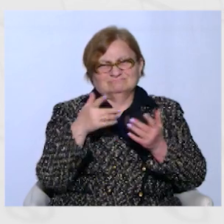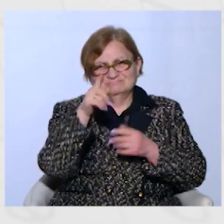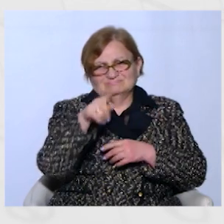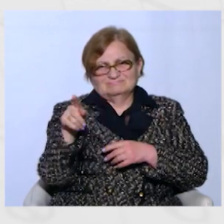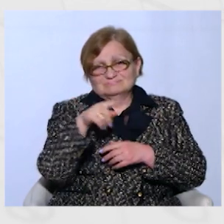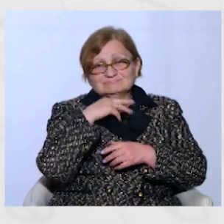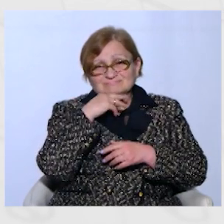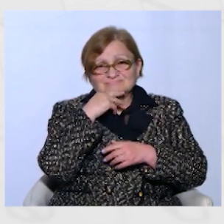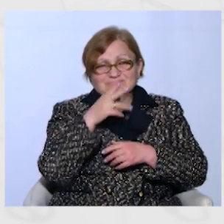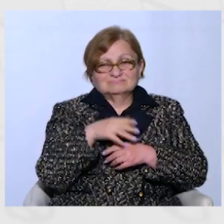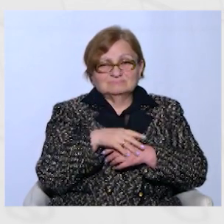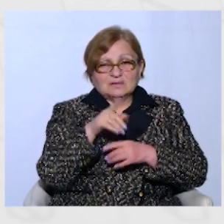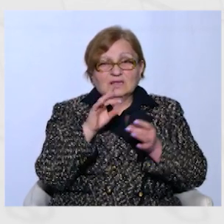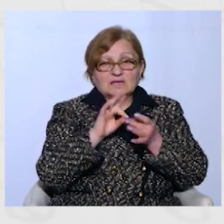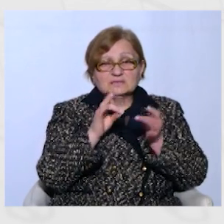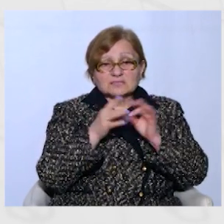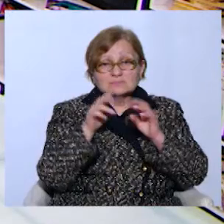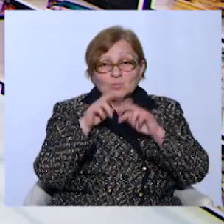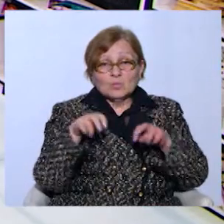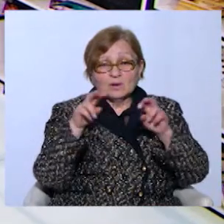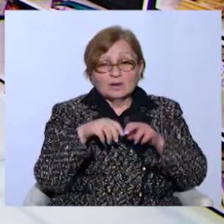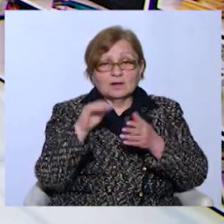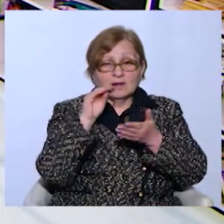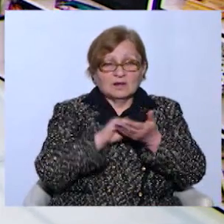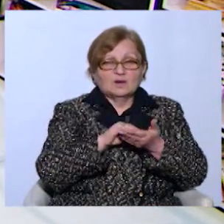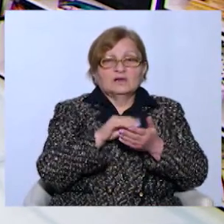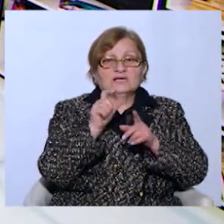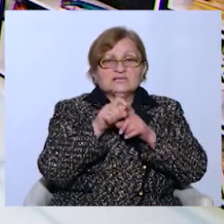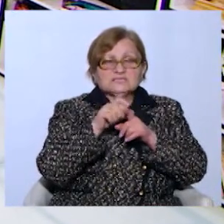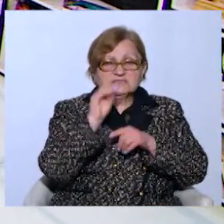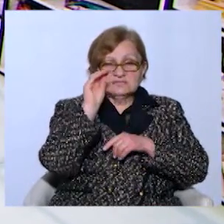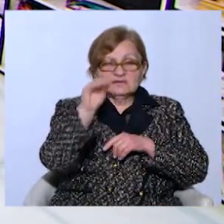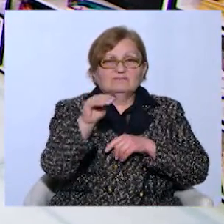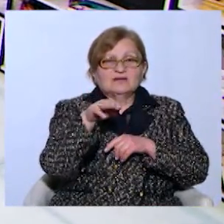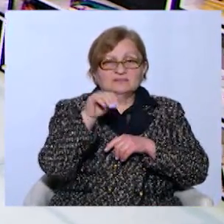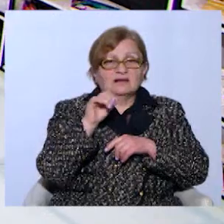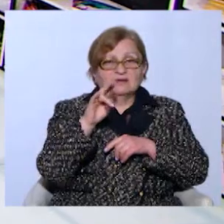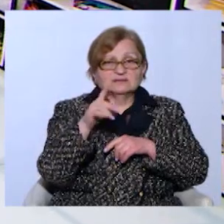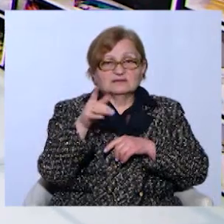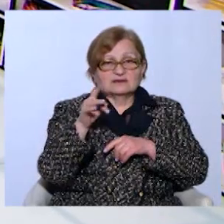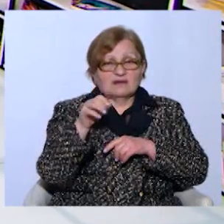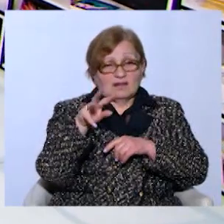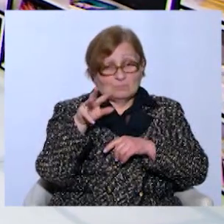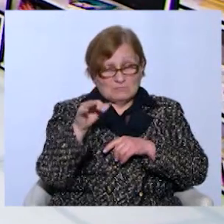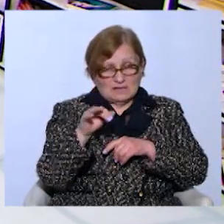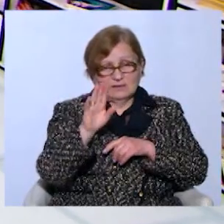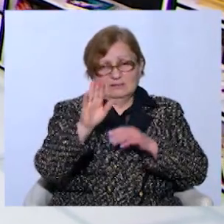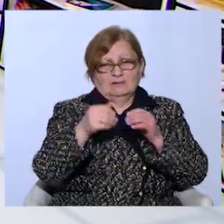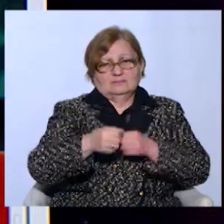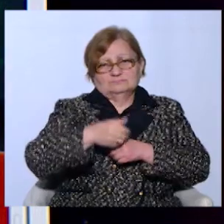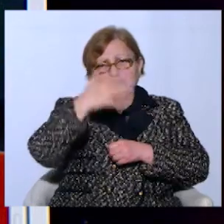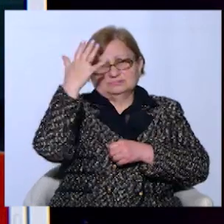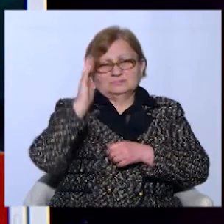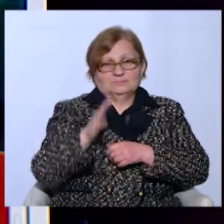თქვენ ინტერნეტში შეგიძლიათ მოძებნოთ, ჩაწეროთ ტანგრამი Google-ში და ძალიან ბევრ რამეს იპოვით. შეიძლება შეხვდეთ